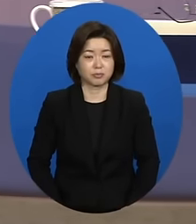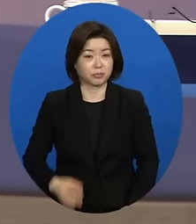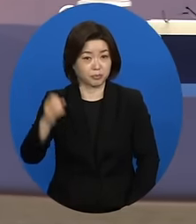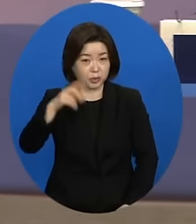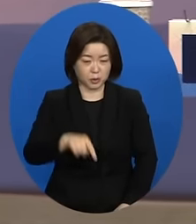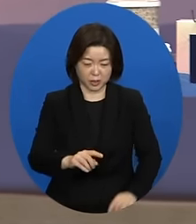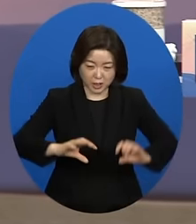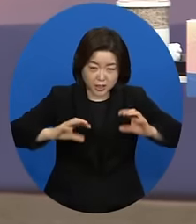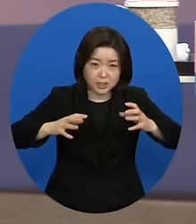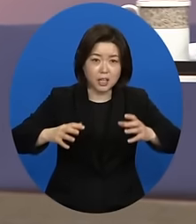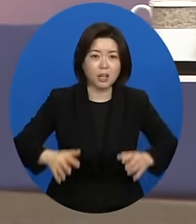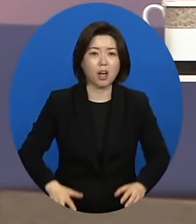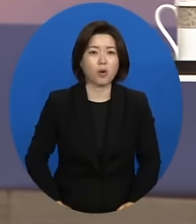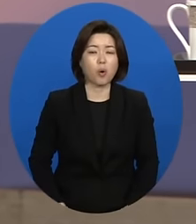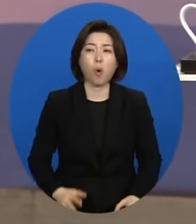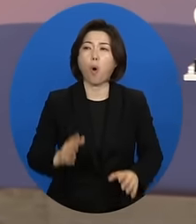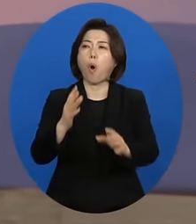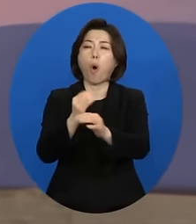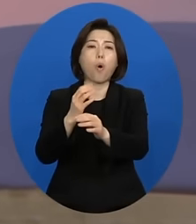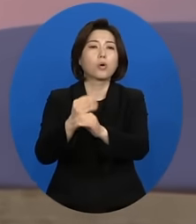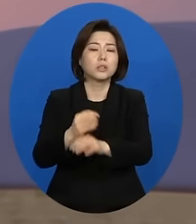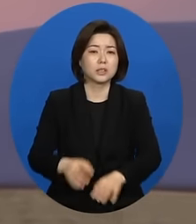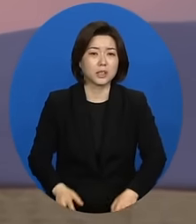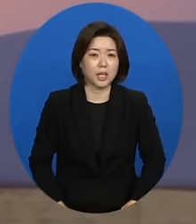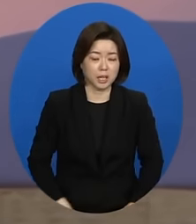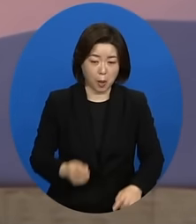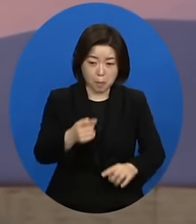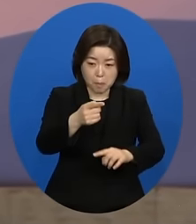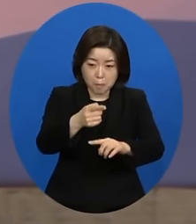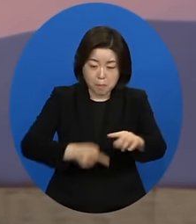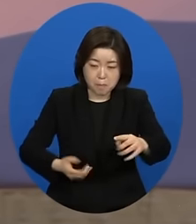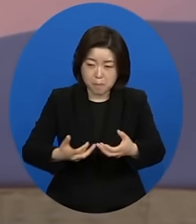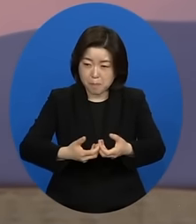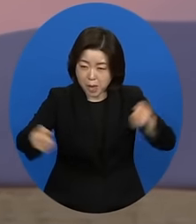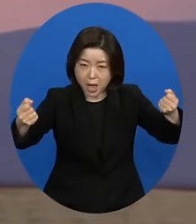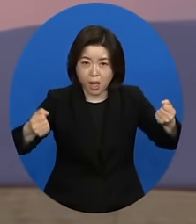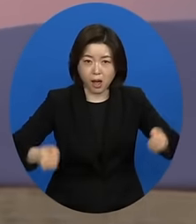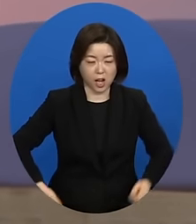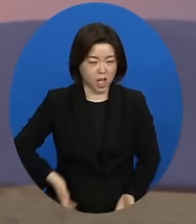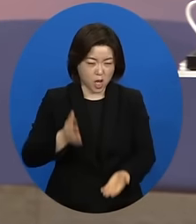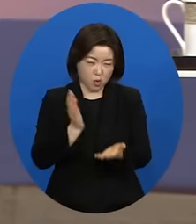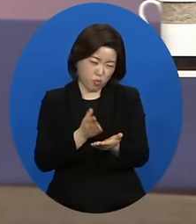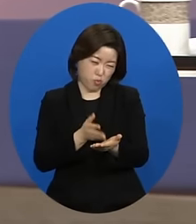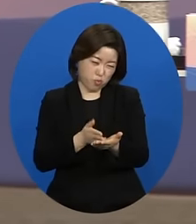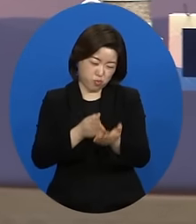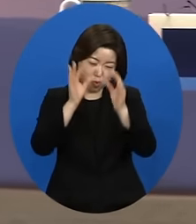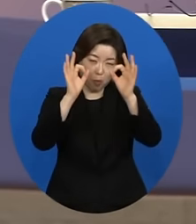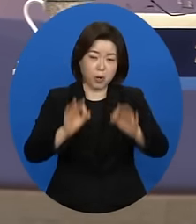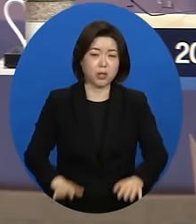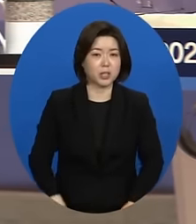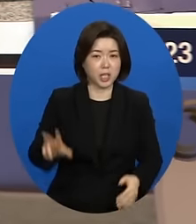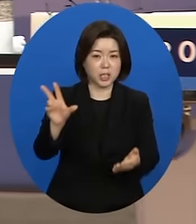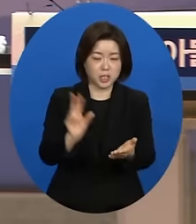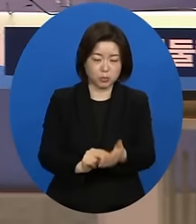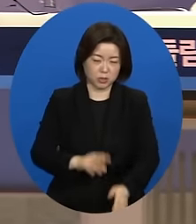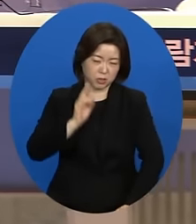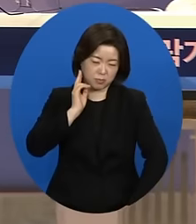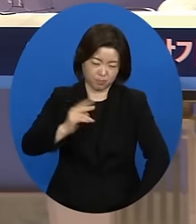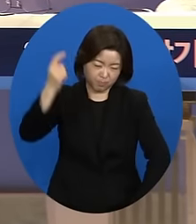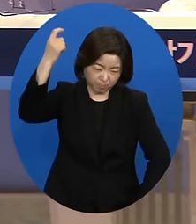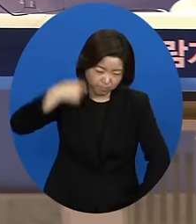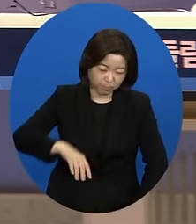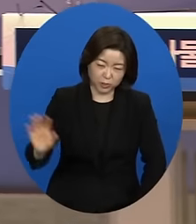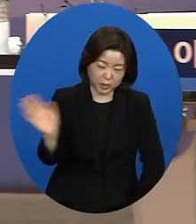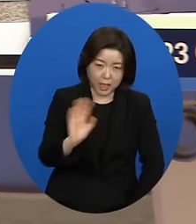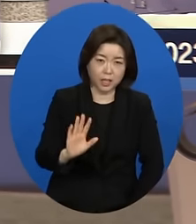그리고는 이 나라가 언제가 되면 반쪽이 될 거란 뉴스를 빤히 보면서도 이 문제를 심각하게 보고 있지